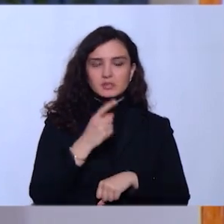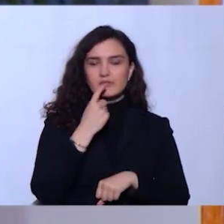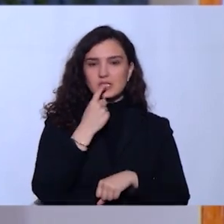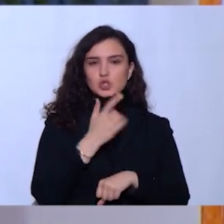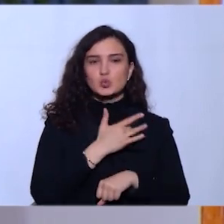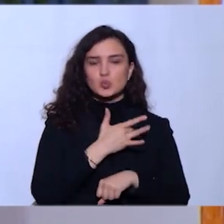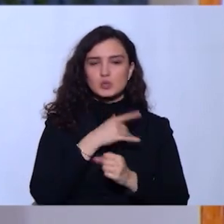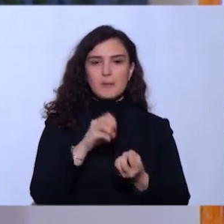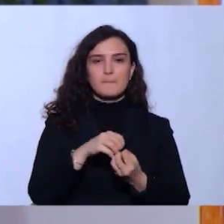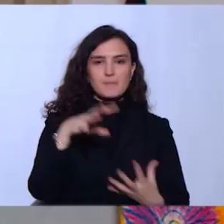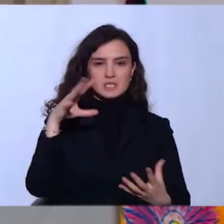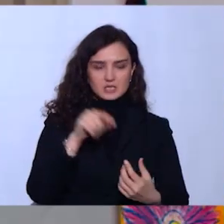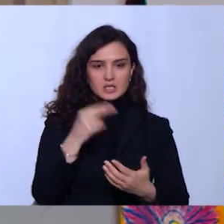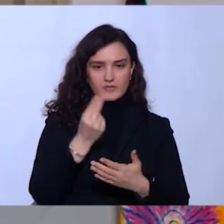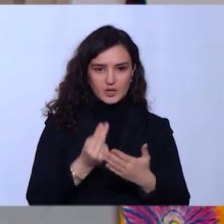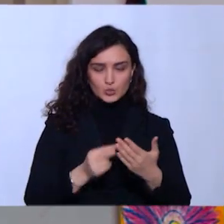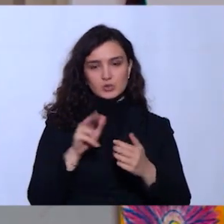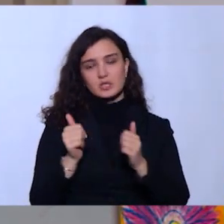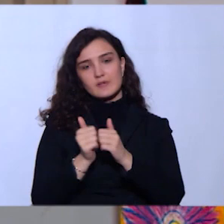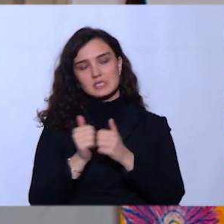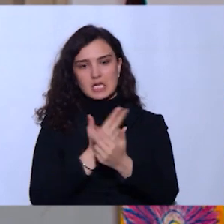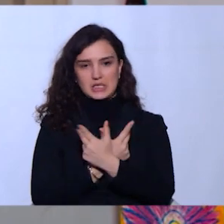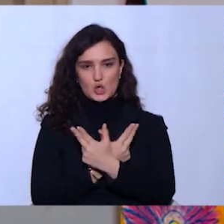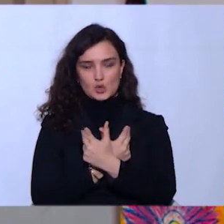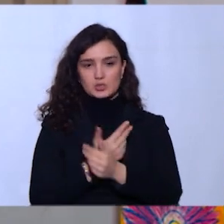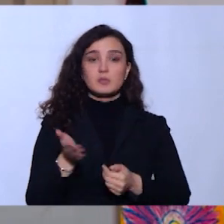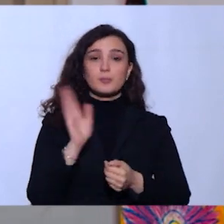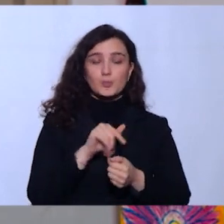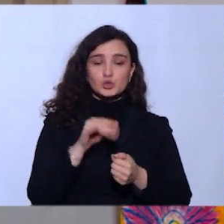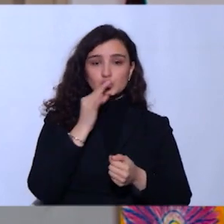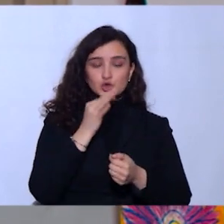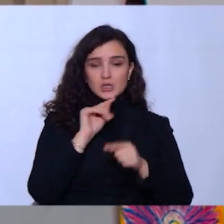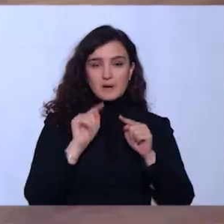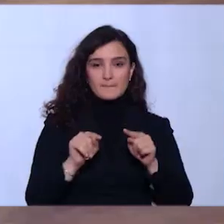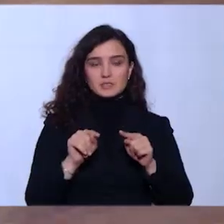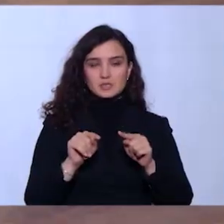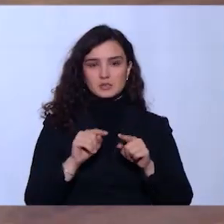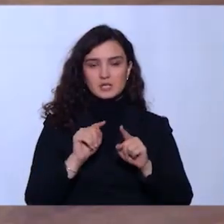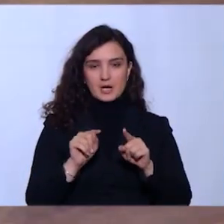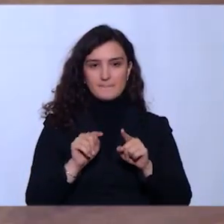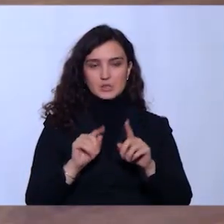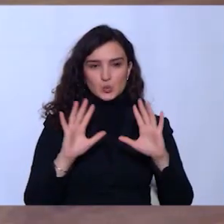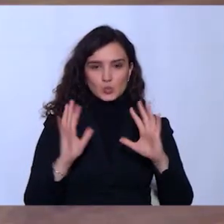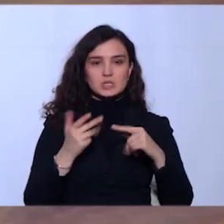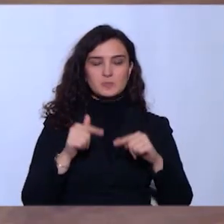გვერდზე პასკა დაუხატო და აქეთ ანგელოზები. მოდით ამას ჯერ ამას